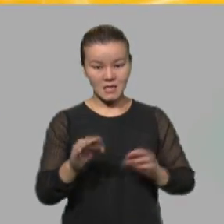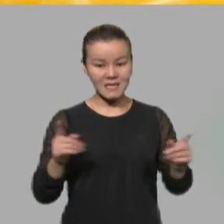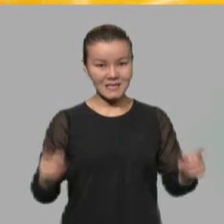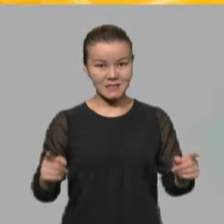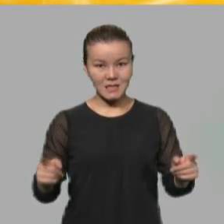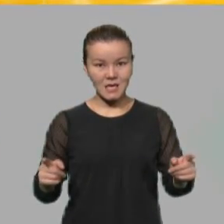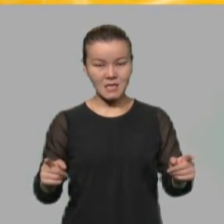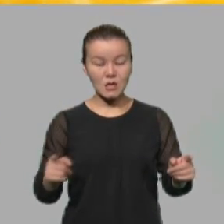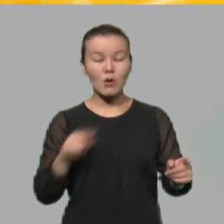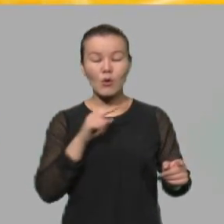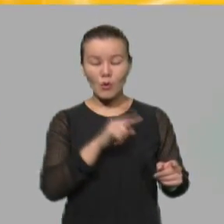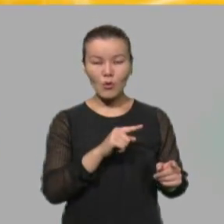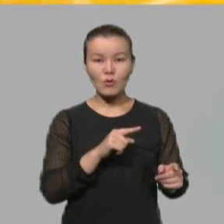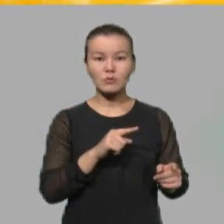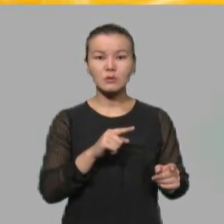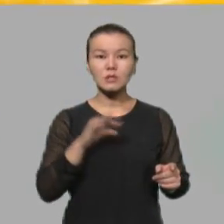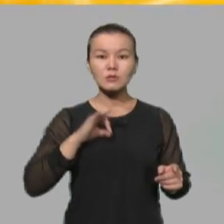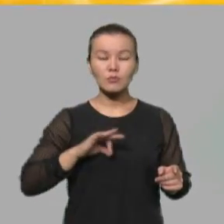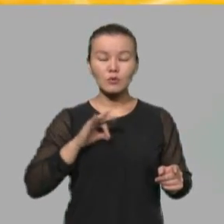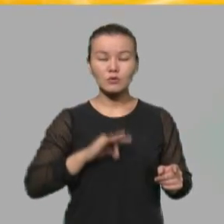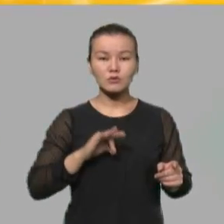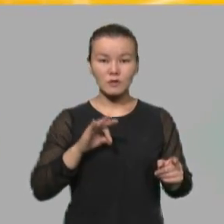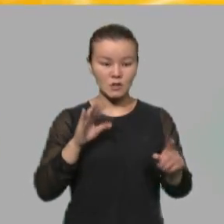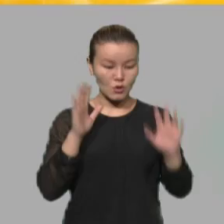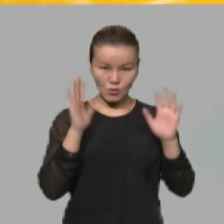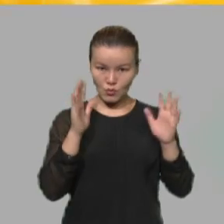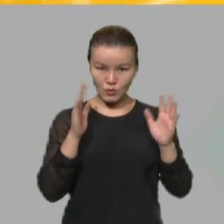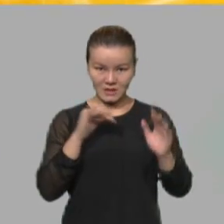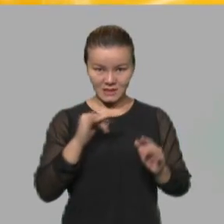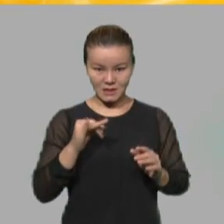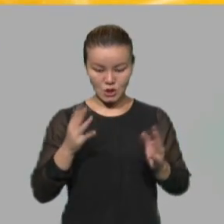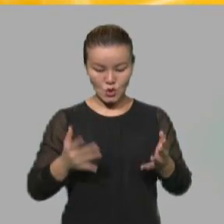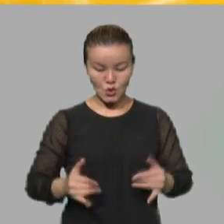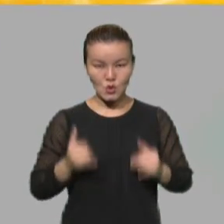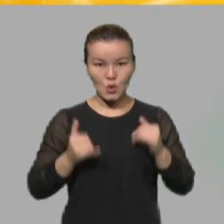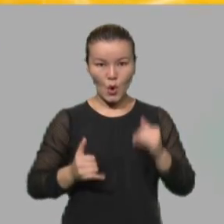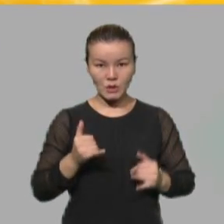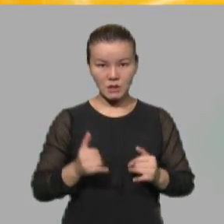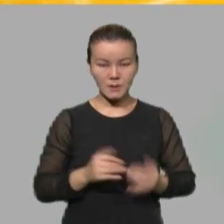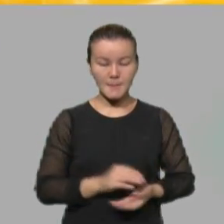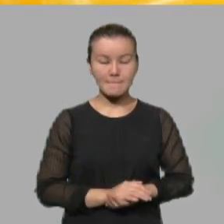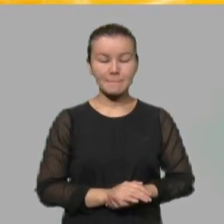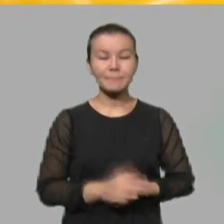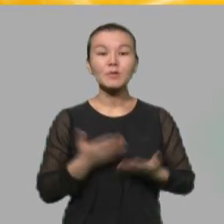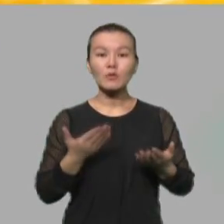измерении расстояний он прибегал к рукам и ногам.